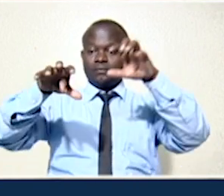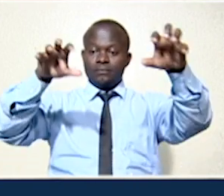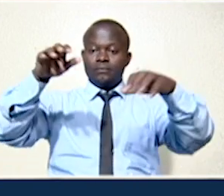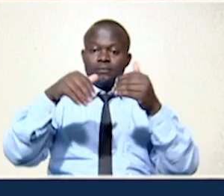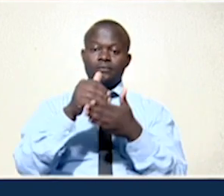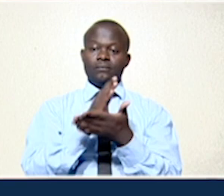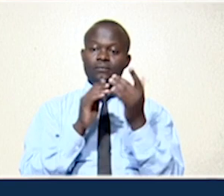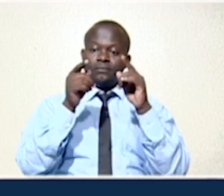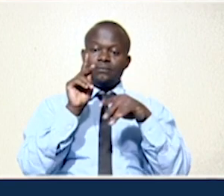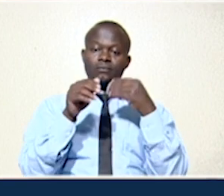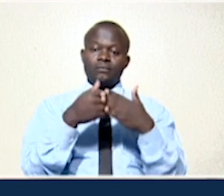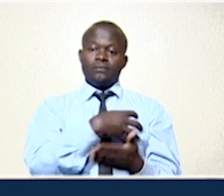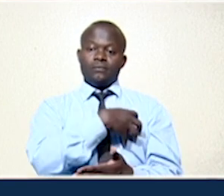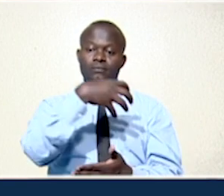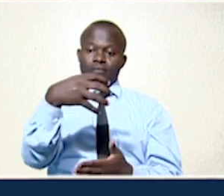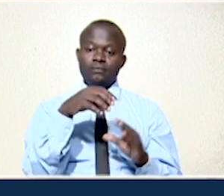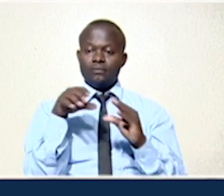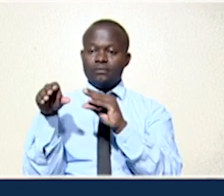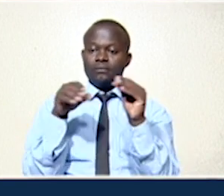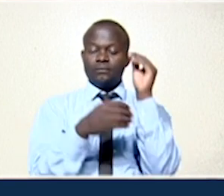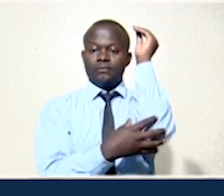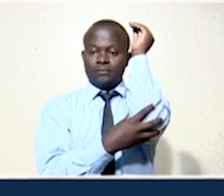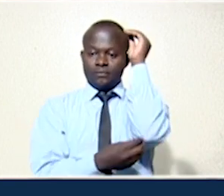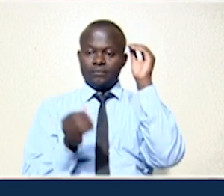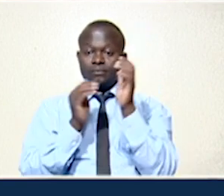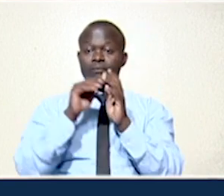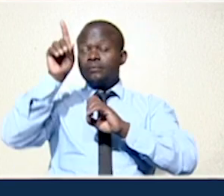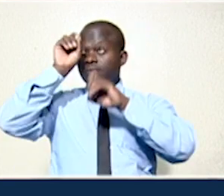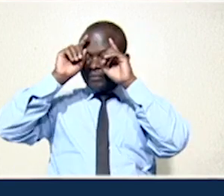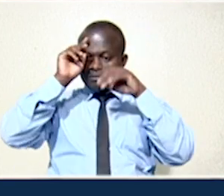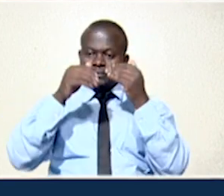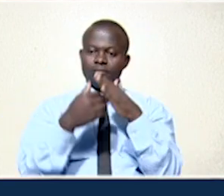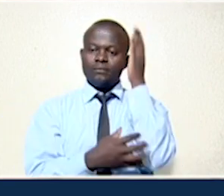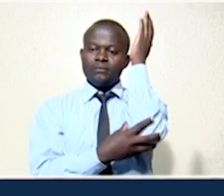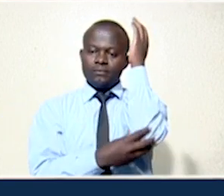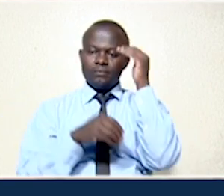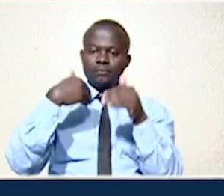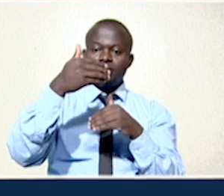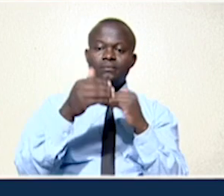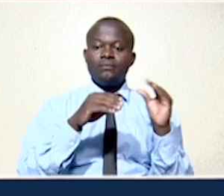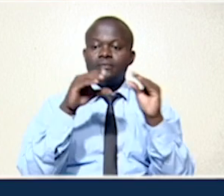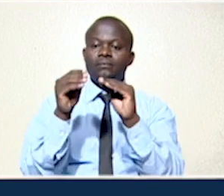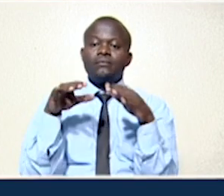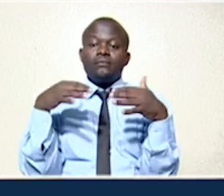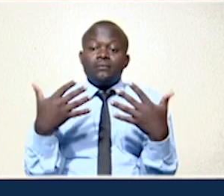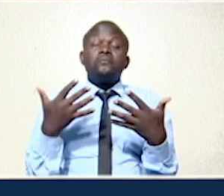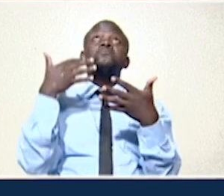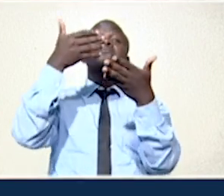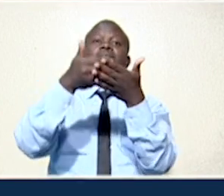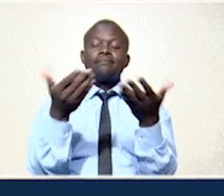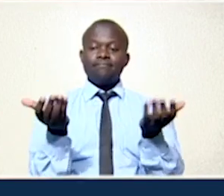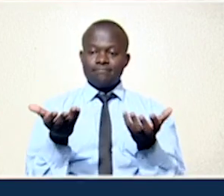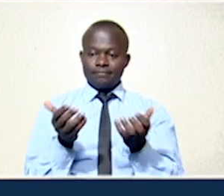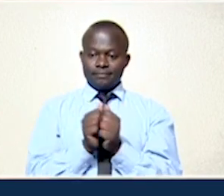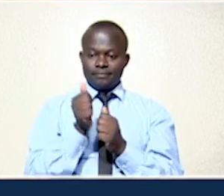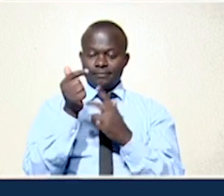yakatwa hakaza ba bantu bifite bakimura batishoboye. Tukibaza ngo ba bantu batishoboye bahora bimurwabo, amaherezo yabo naya.